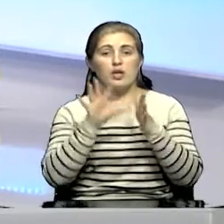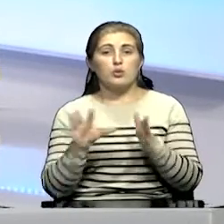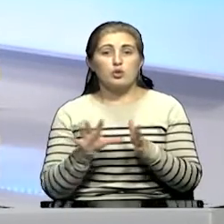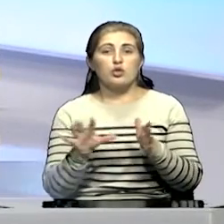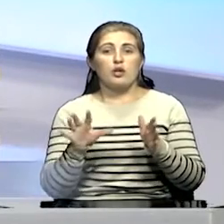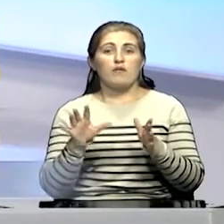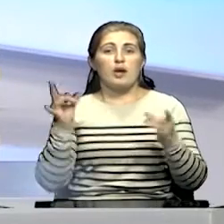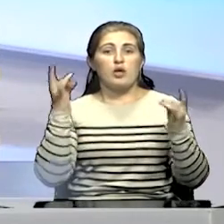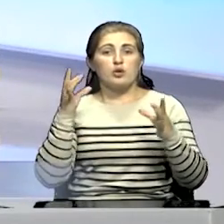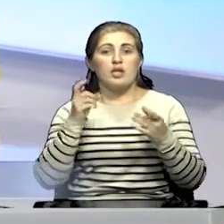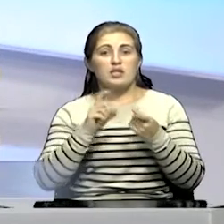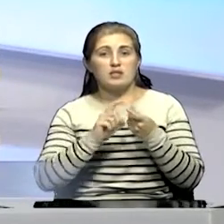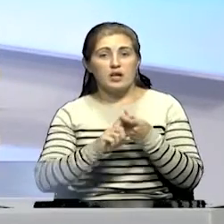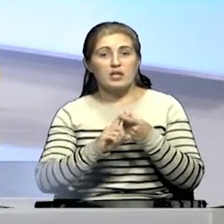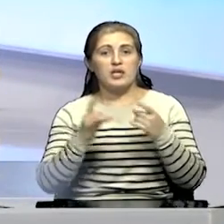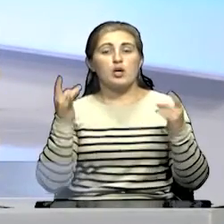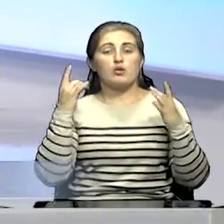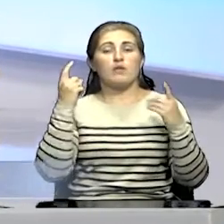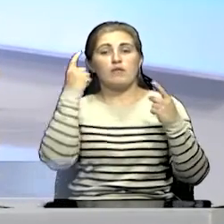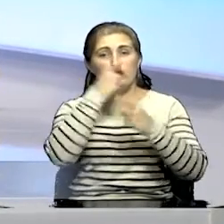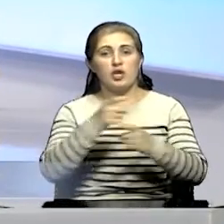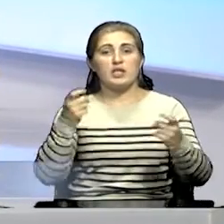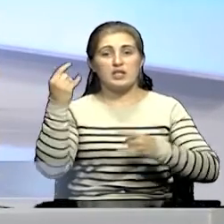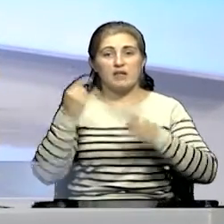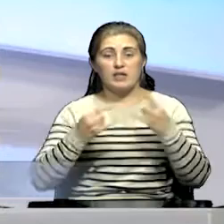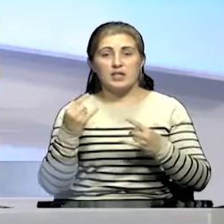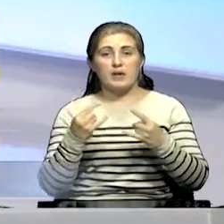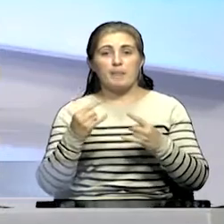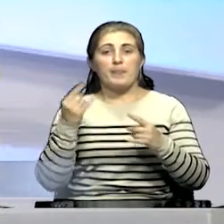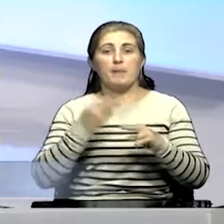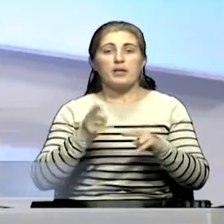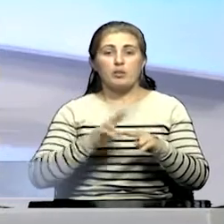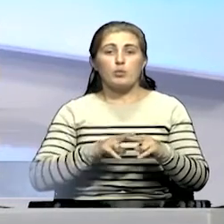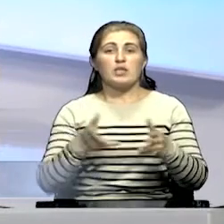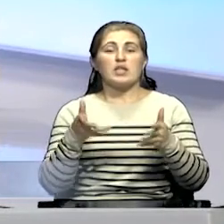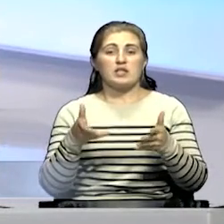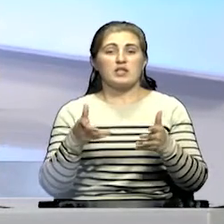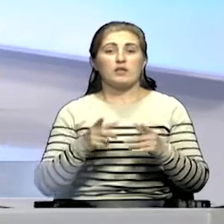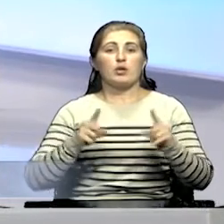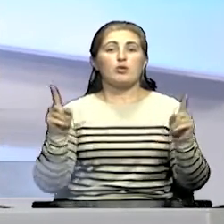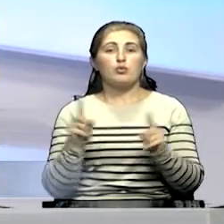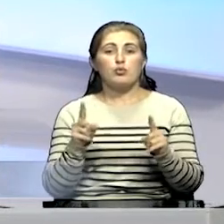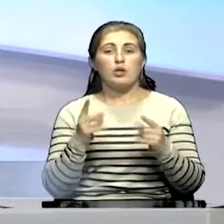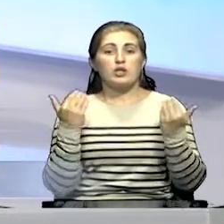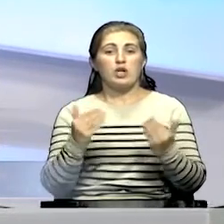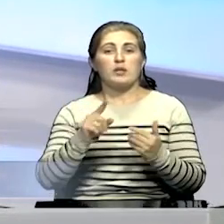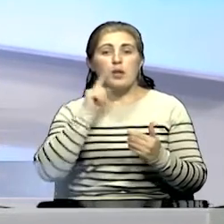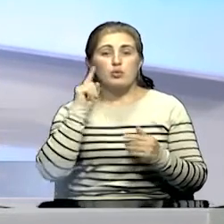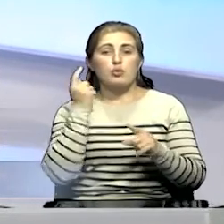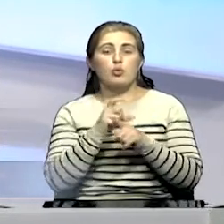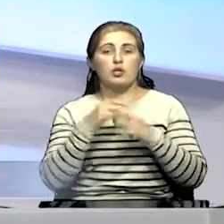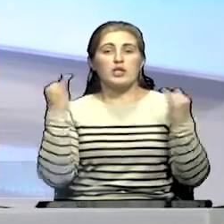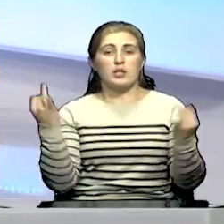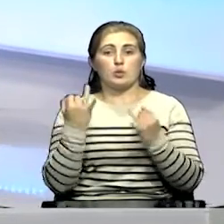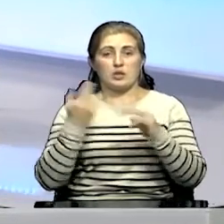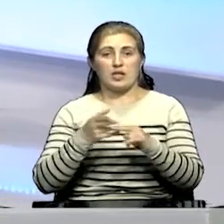радиосвязь радио вещание телевидения да поэтому естественно что сейчас молодежь очень интересуется этими